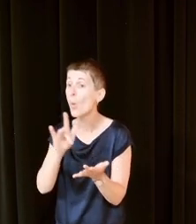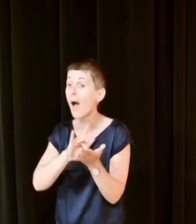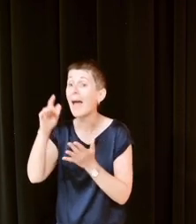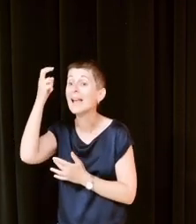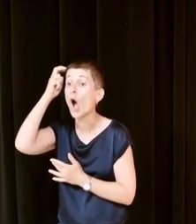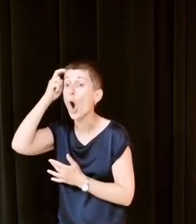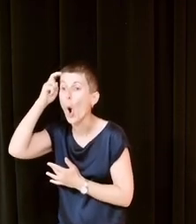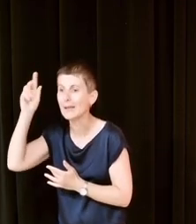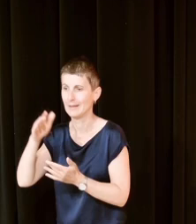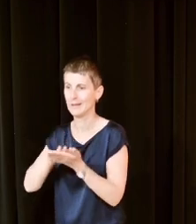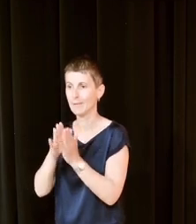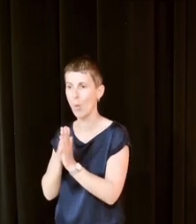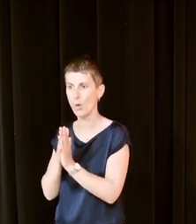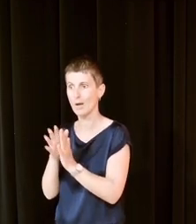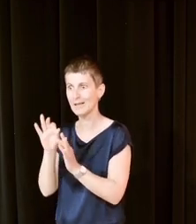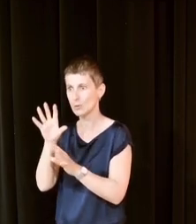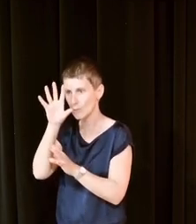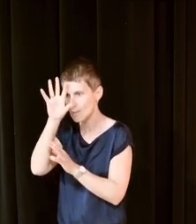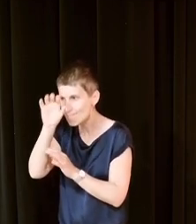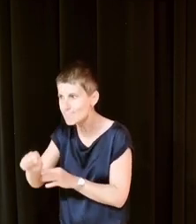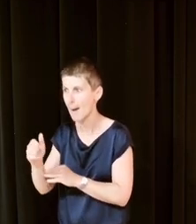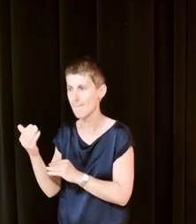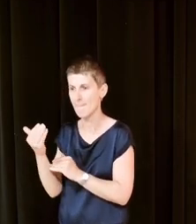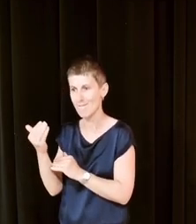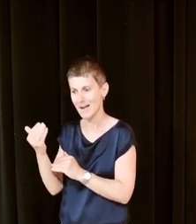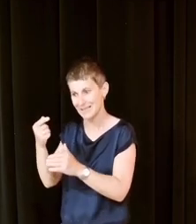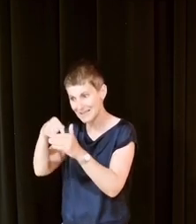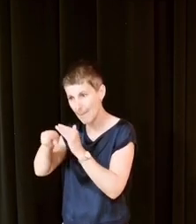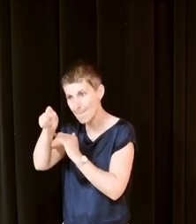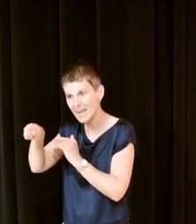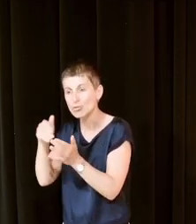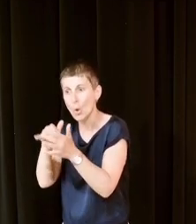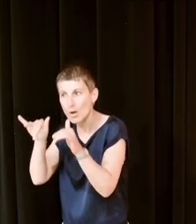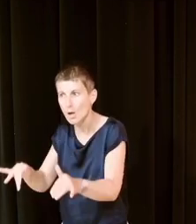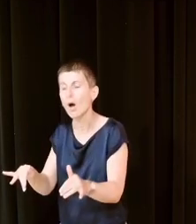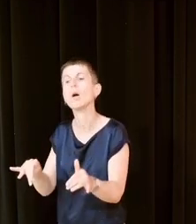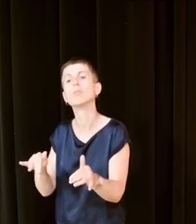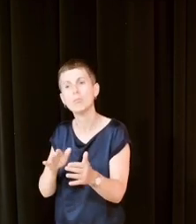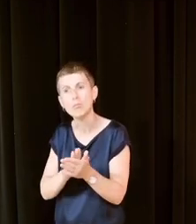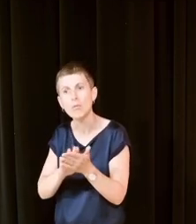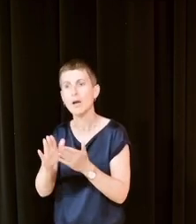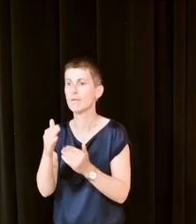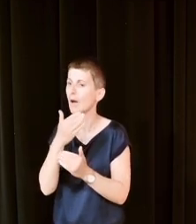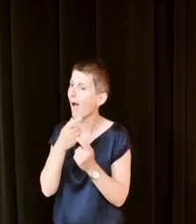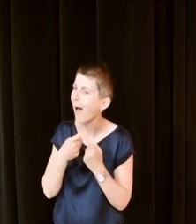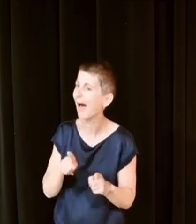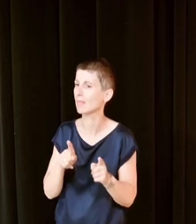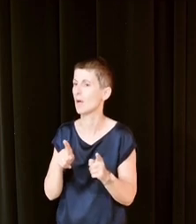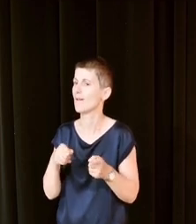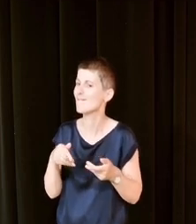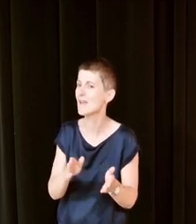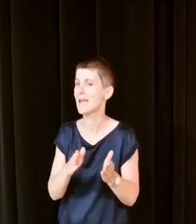nicht erkennen lassen, was sozusagen die Frage in dem Menschen gerade ist, sondern die ihn begleiten auf einer anderen Ebene.